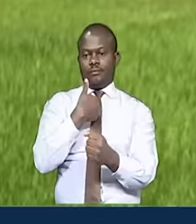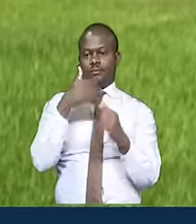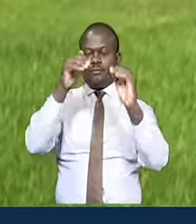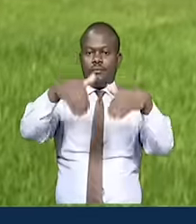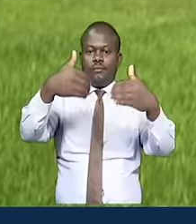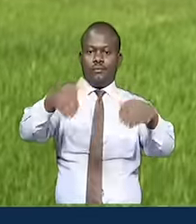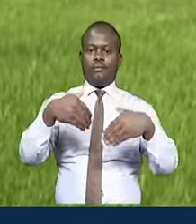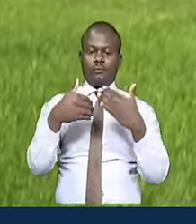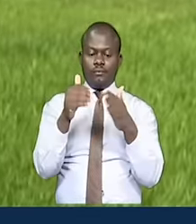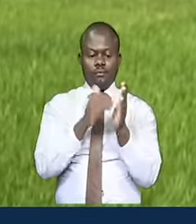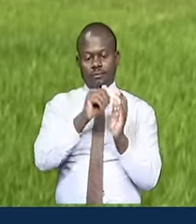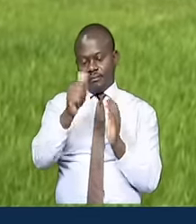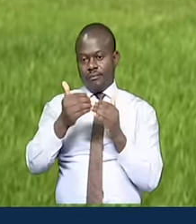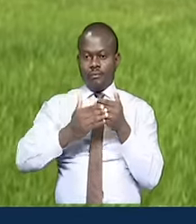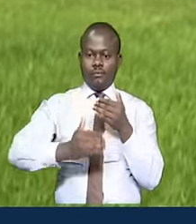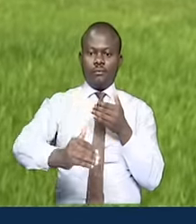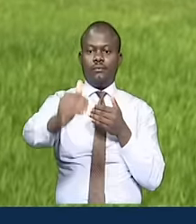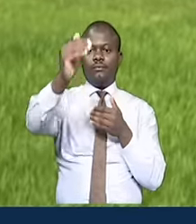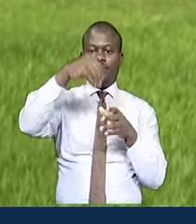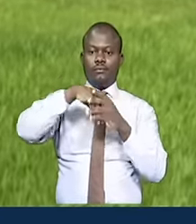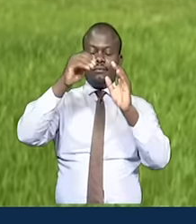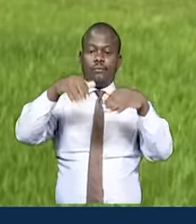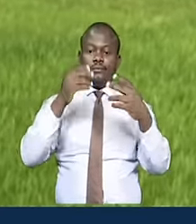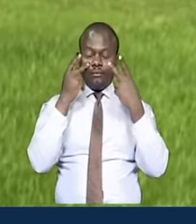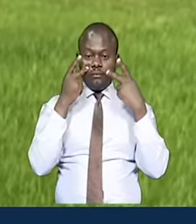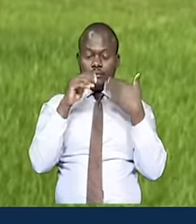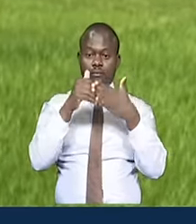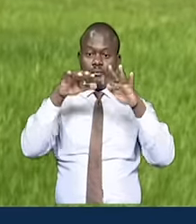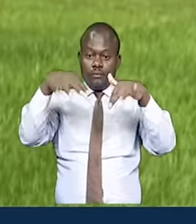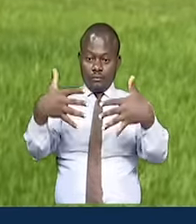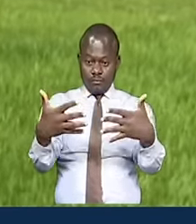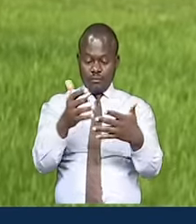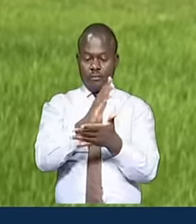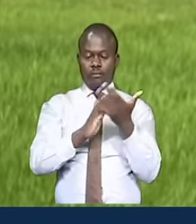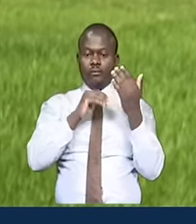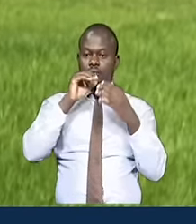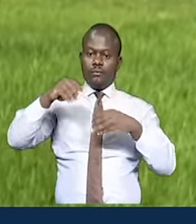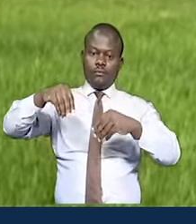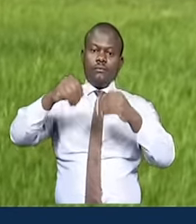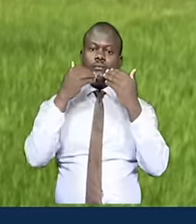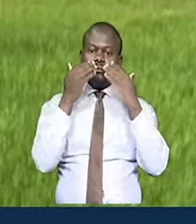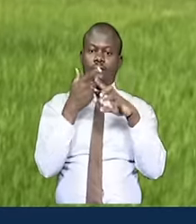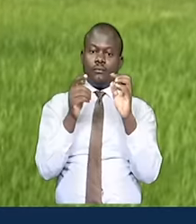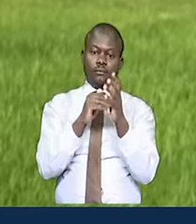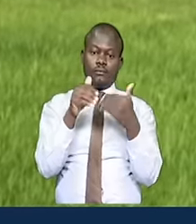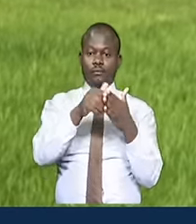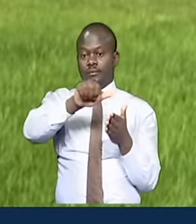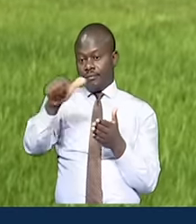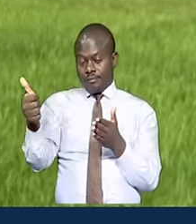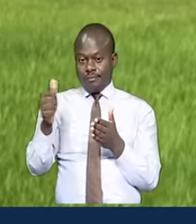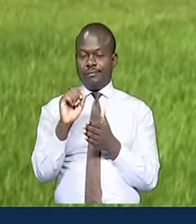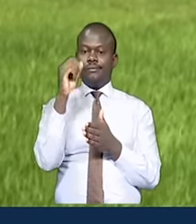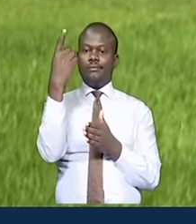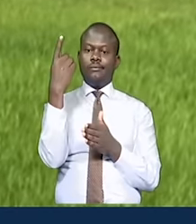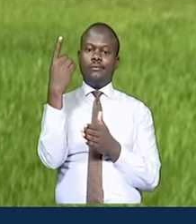guhinga ikindi gikurikiyeho mu guhinga murabona aho umuceri ugeze hariho abataratera ifumbire kandi nabayiteye bateye ifumbire bwa